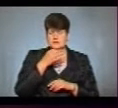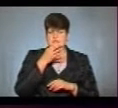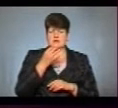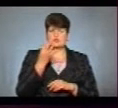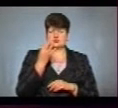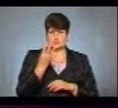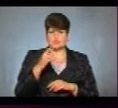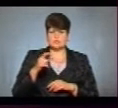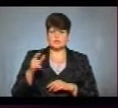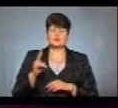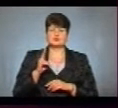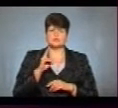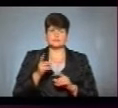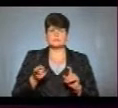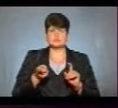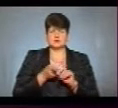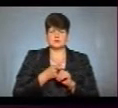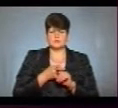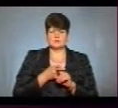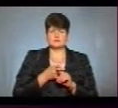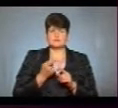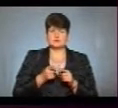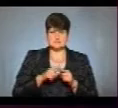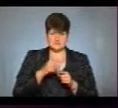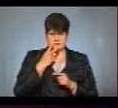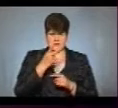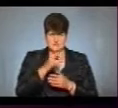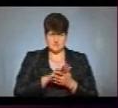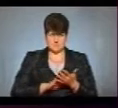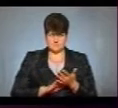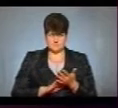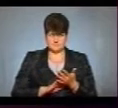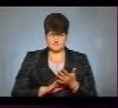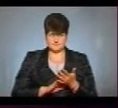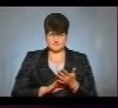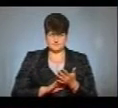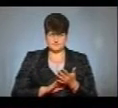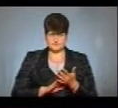осіб, підозрюваних у причетності до трощі. Про ті події дивіться далі.